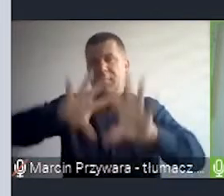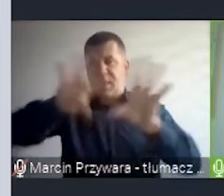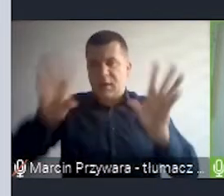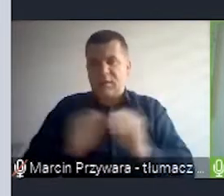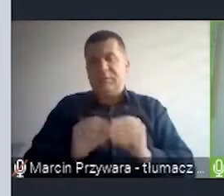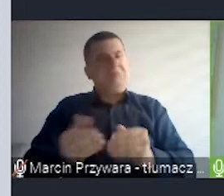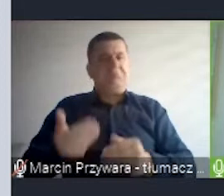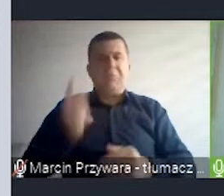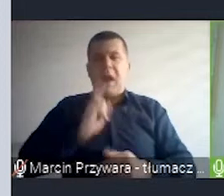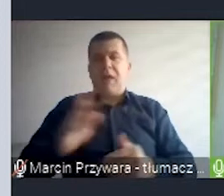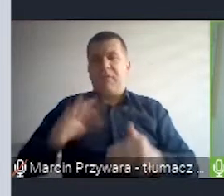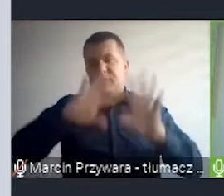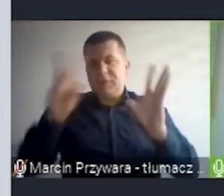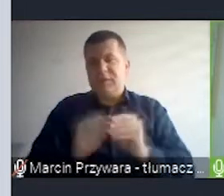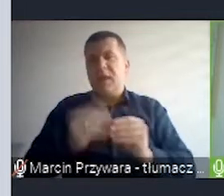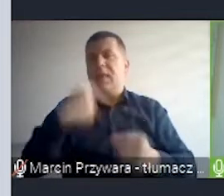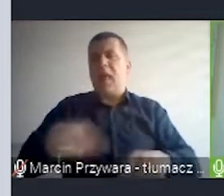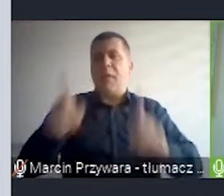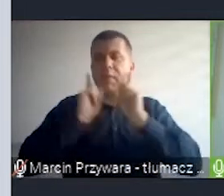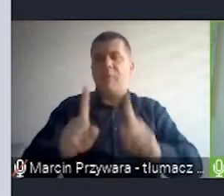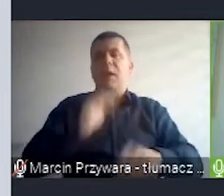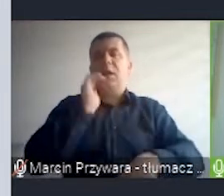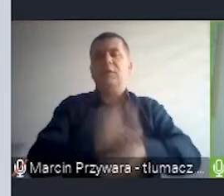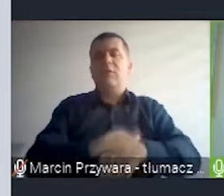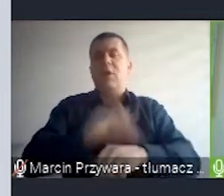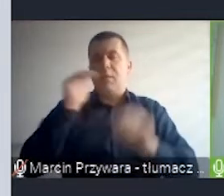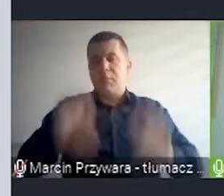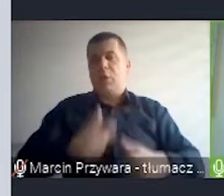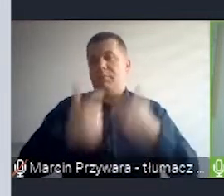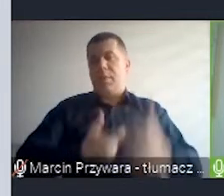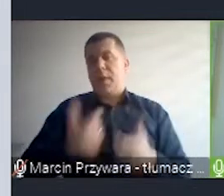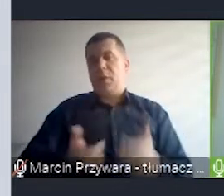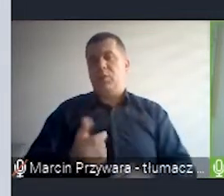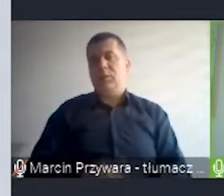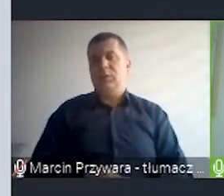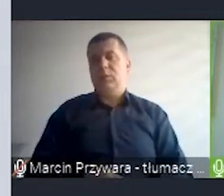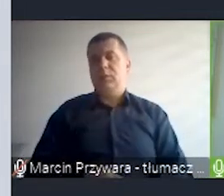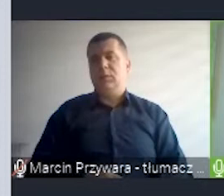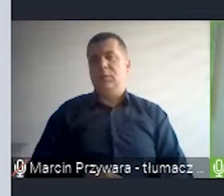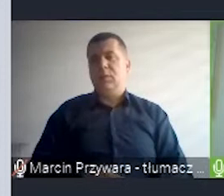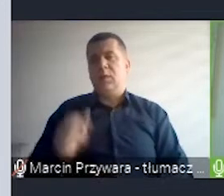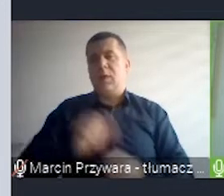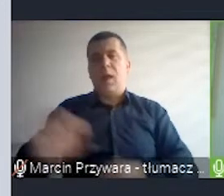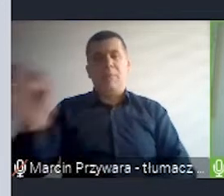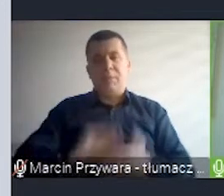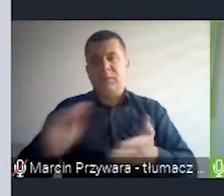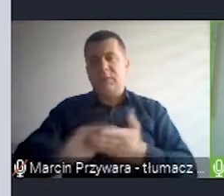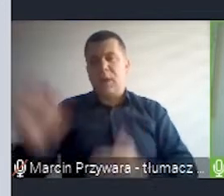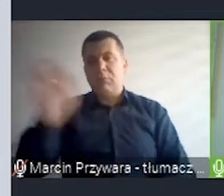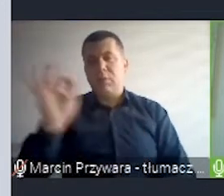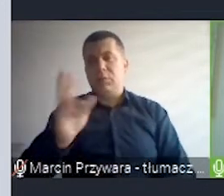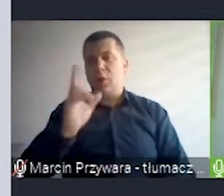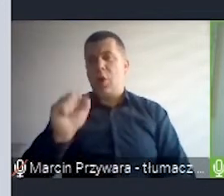prawie wszystkie nieprawidłowości, jakie w zamówieniach można popełnić i przypisano do nich procentowe korekty,